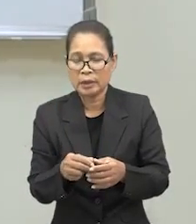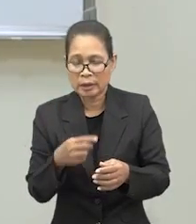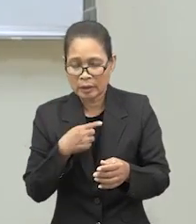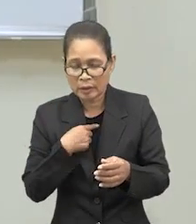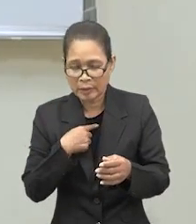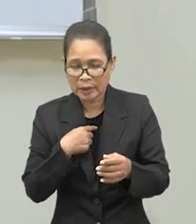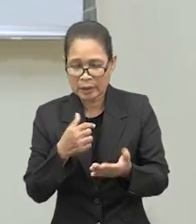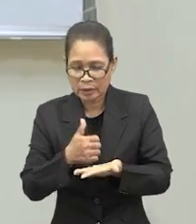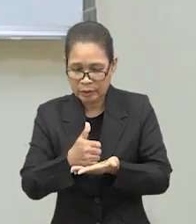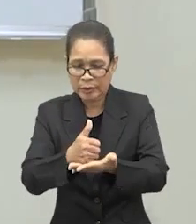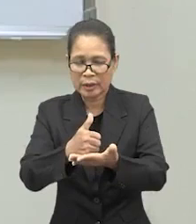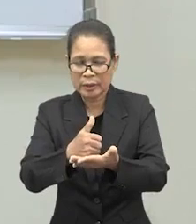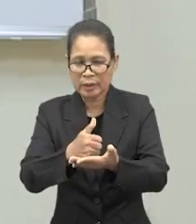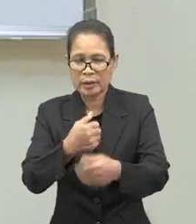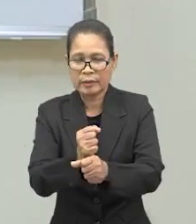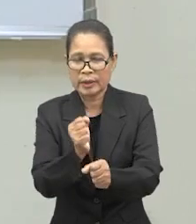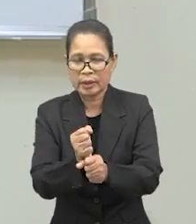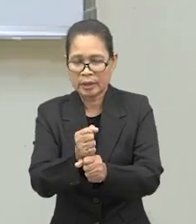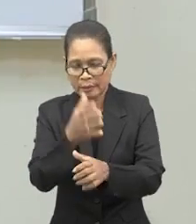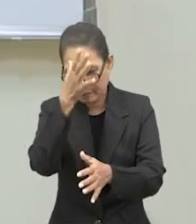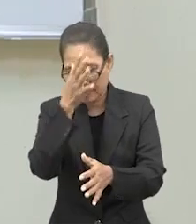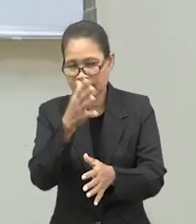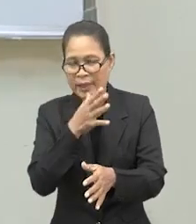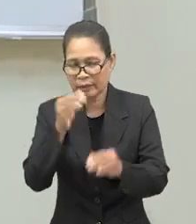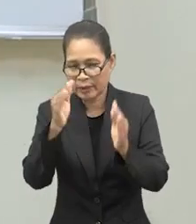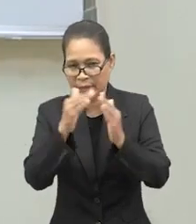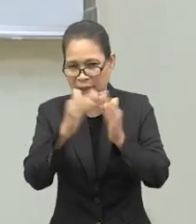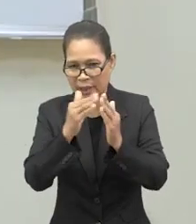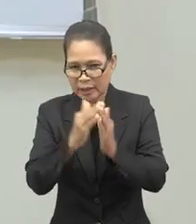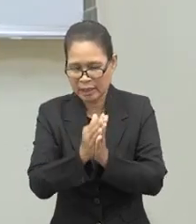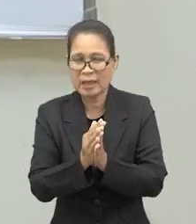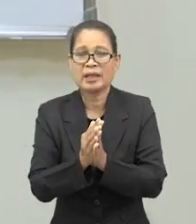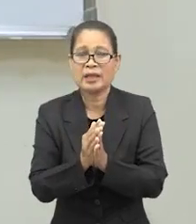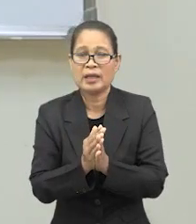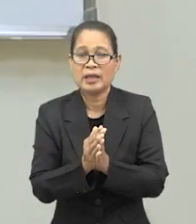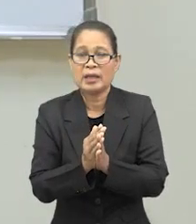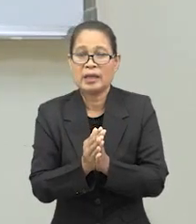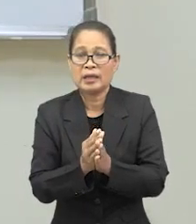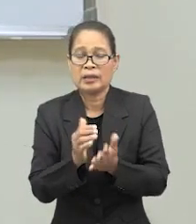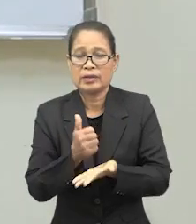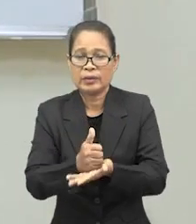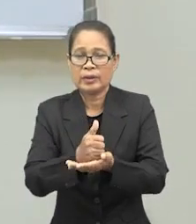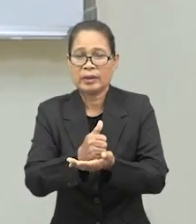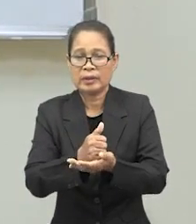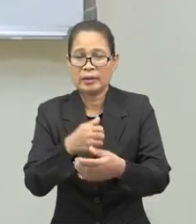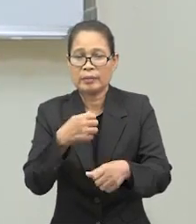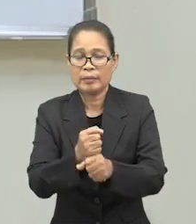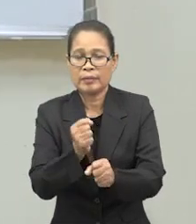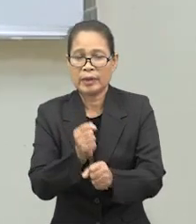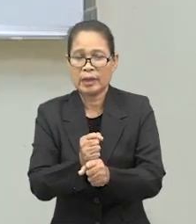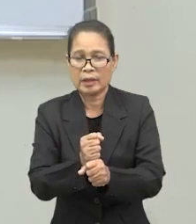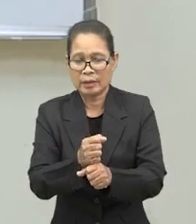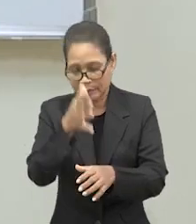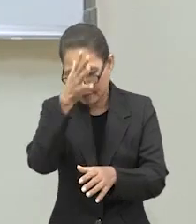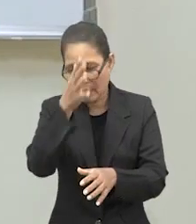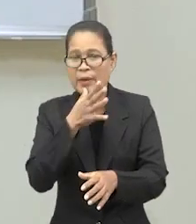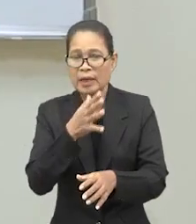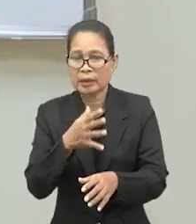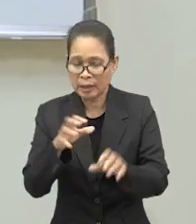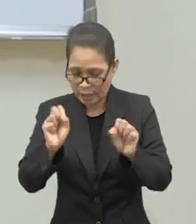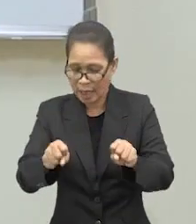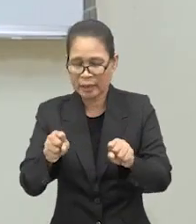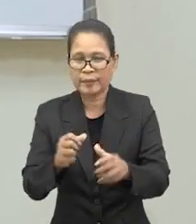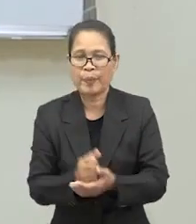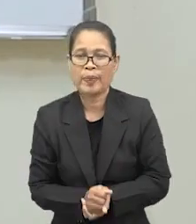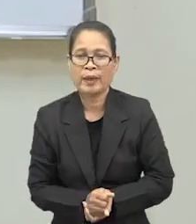đám con trời tại chliet nông ca chui thưa cái ca tè phòng chà con chui thưa cái ca pa mặn tới tam cầm lăng